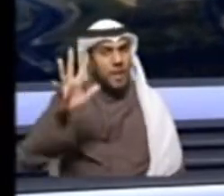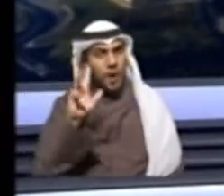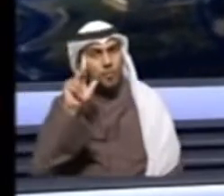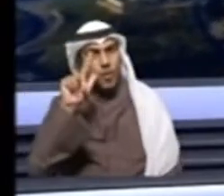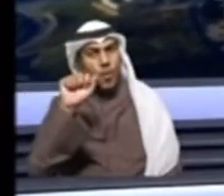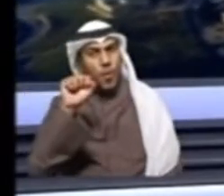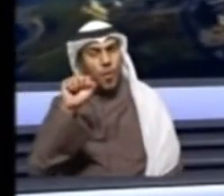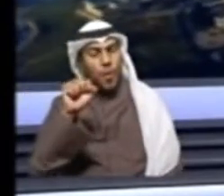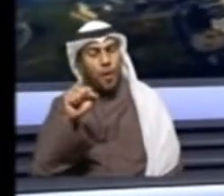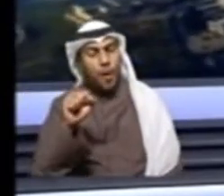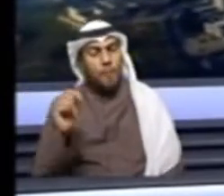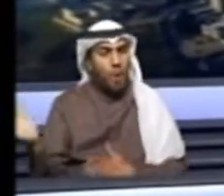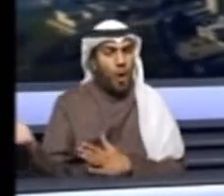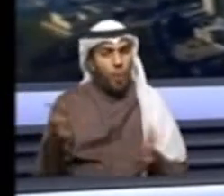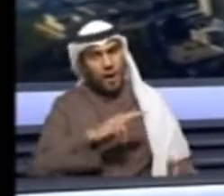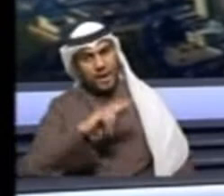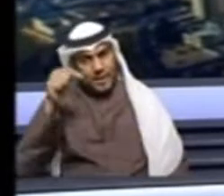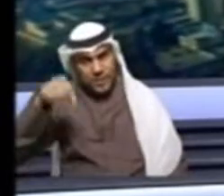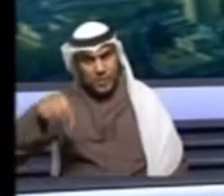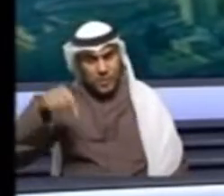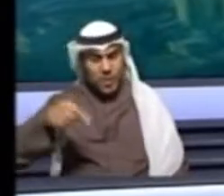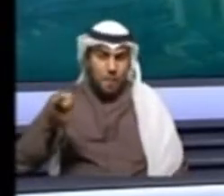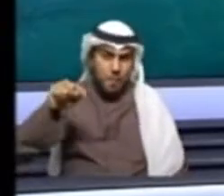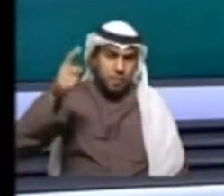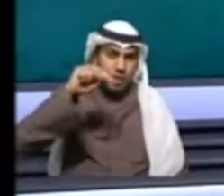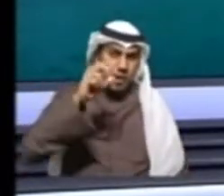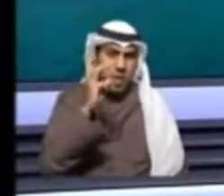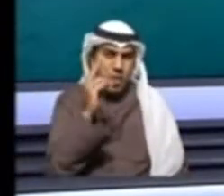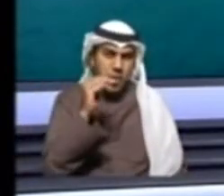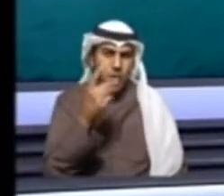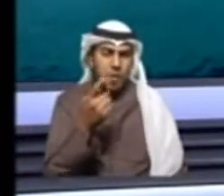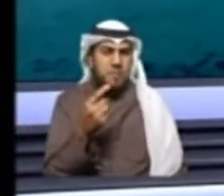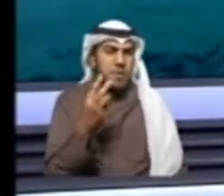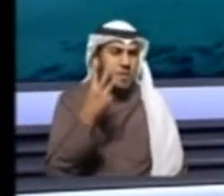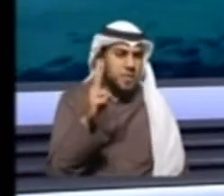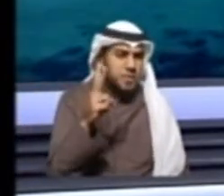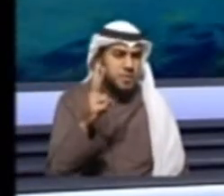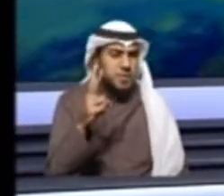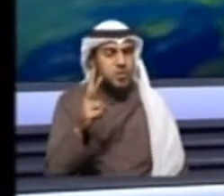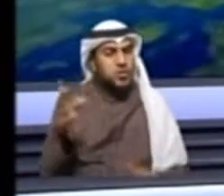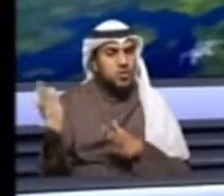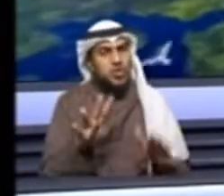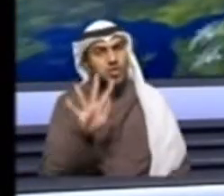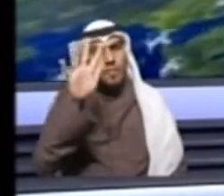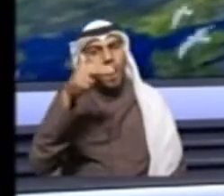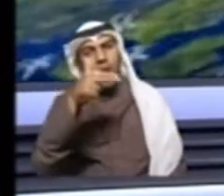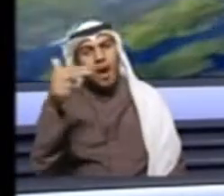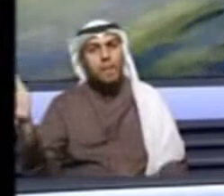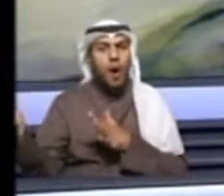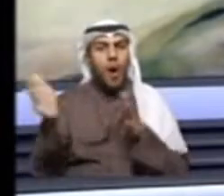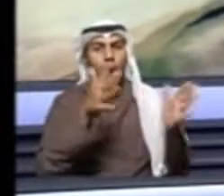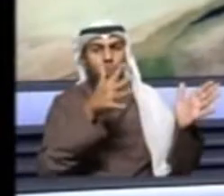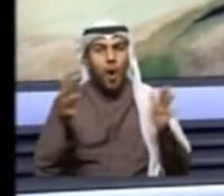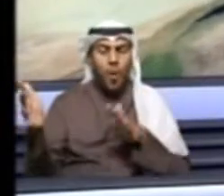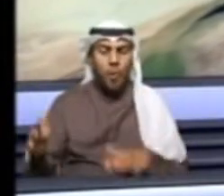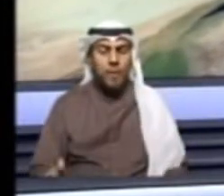في الطقس، نلاحظ يعني اليوم تقريبا غدا وبعد غد 22 إلى 23 درجة، الهواء الشمالي الغربي مستمر، نشاط